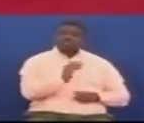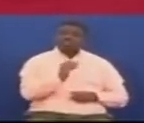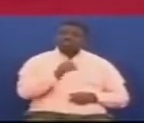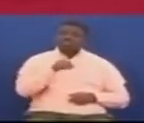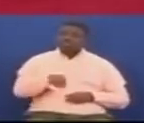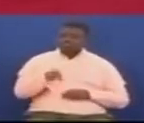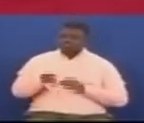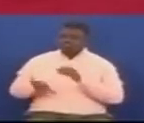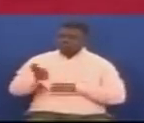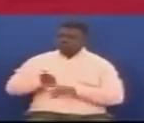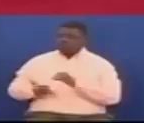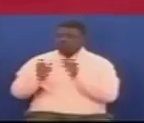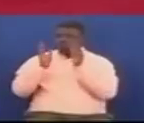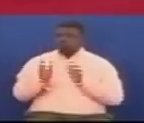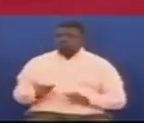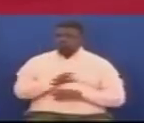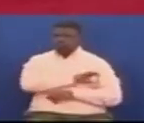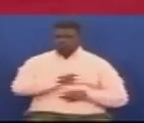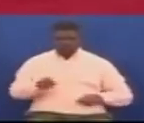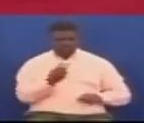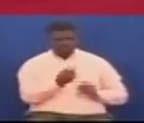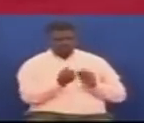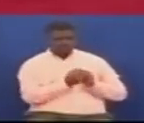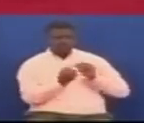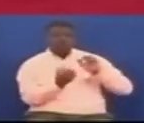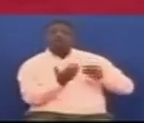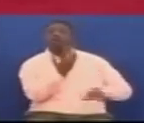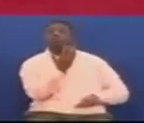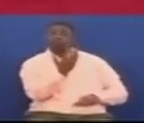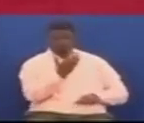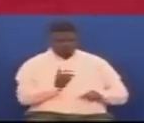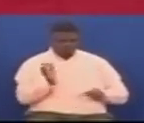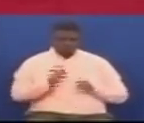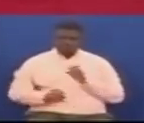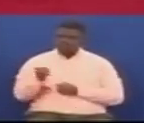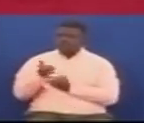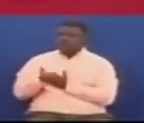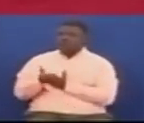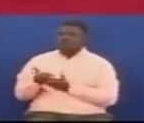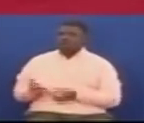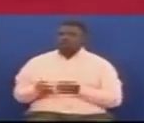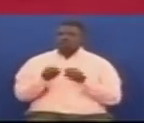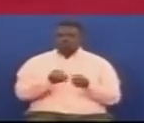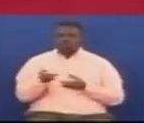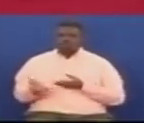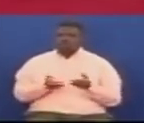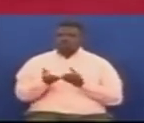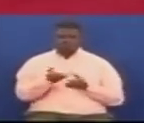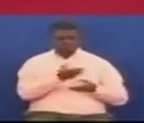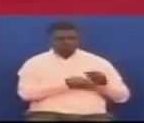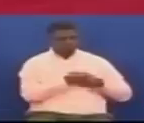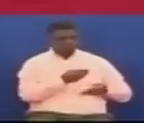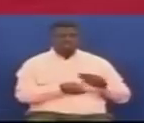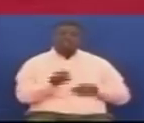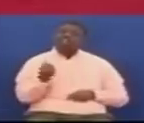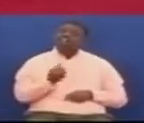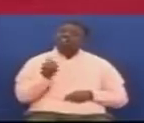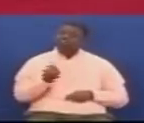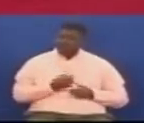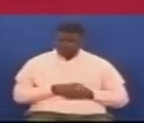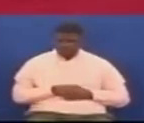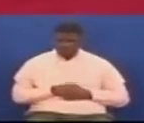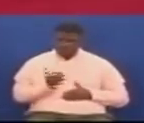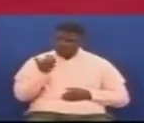uchaguzi mkuu wa mwaka 2015 ili kuleta mchango wa haraka katika maendeleo ya uchumi wa taifa. Umuhimu